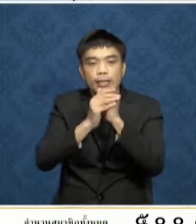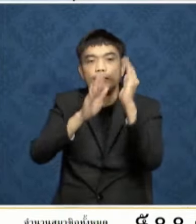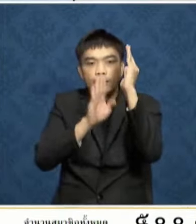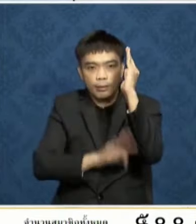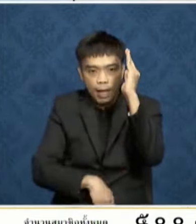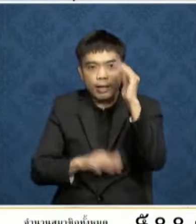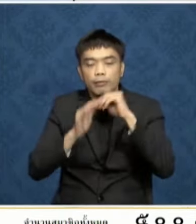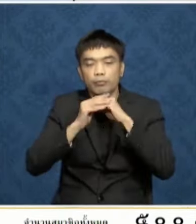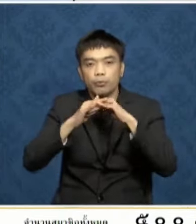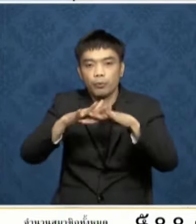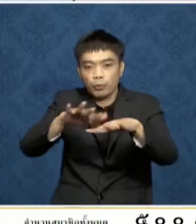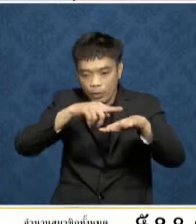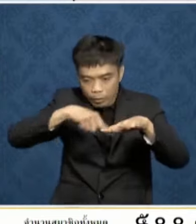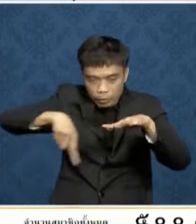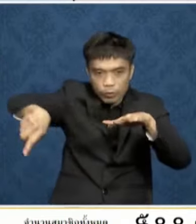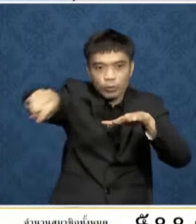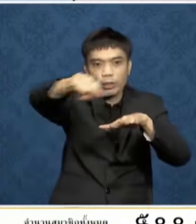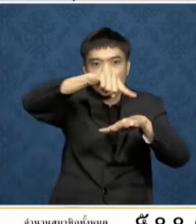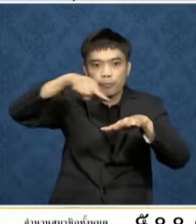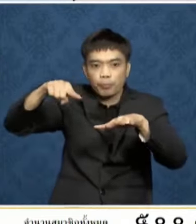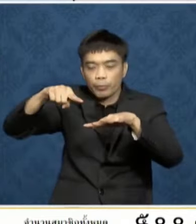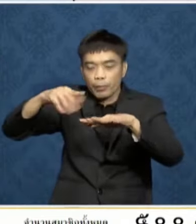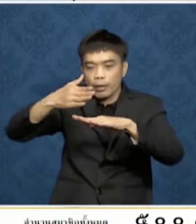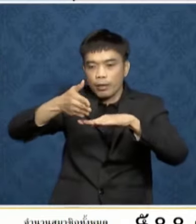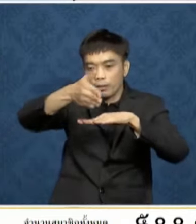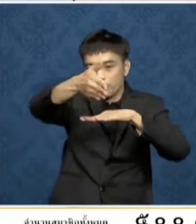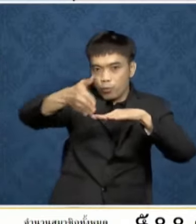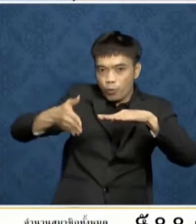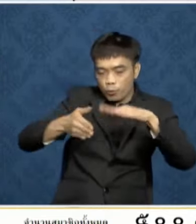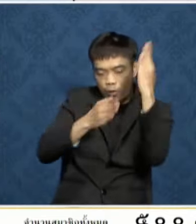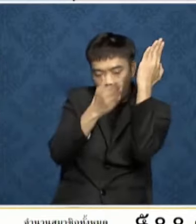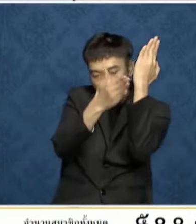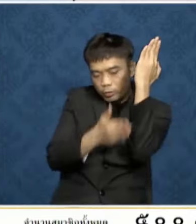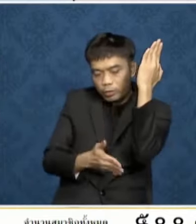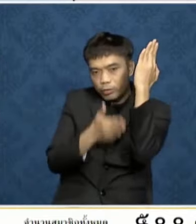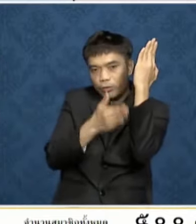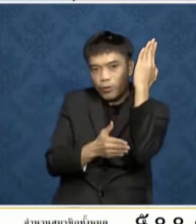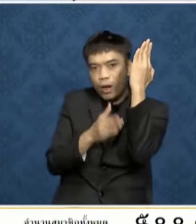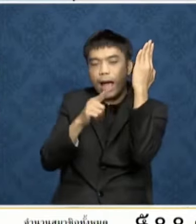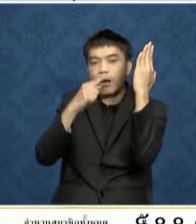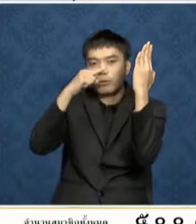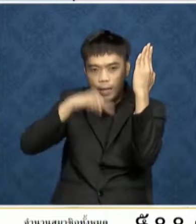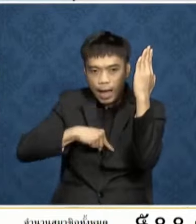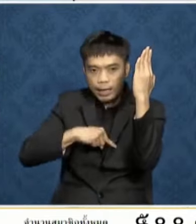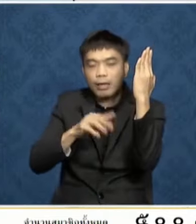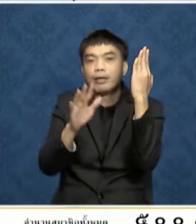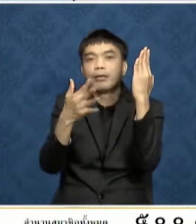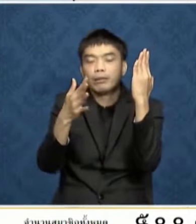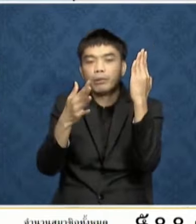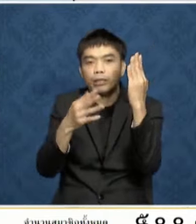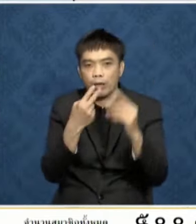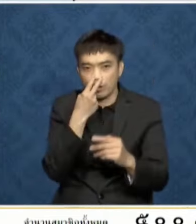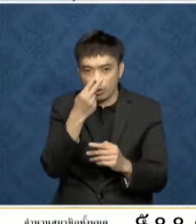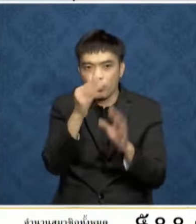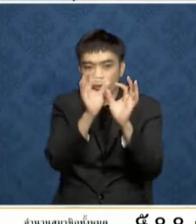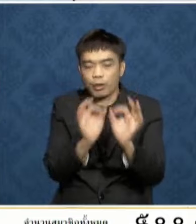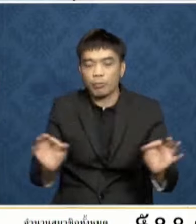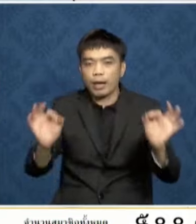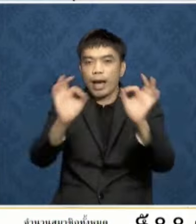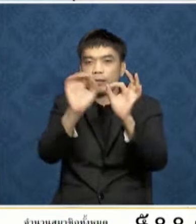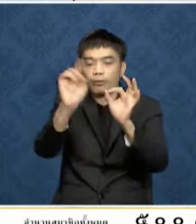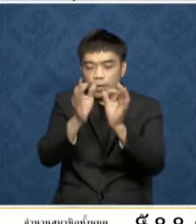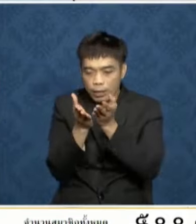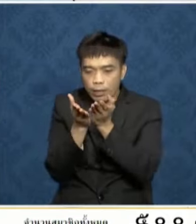ียนมาแต่พืนที่ตงนั้นเองกไมได้คลุมมาจนถึงอ่าวไทยผลกระทเดวที่เราต้องเฝ้าระหวงก็จะเป็นเรื่องของเส้นทางในการเดนเรือ